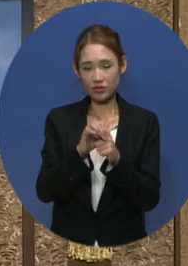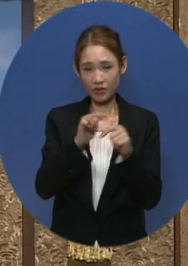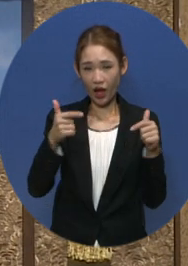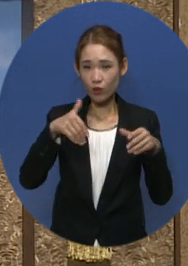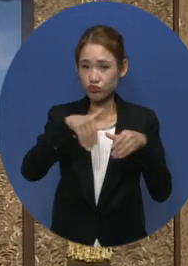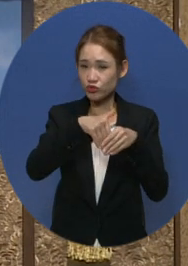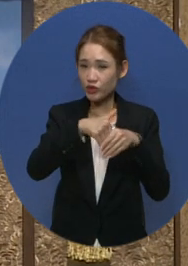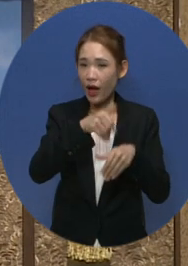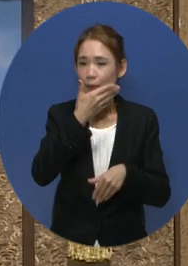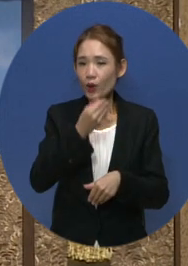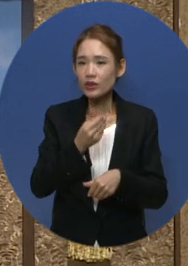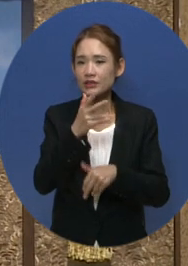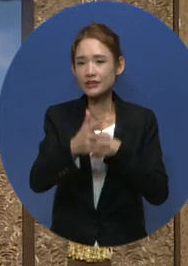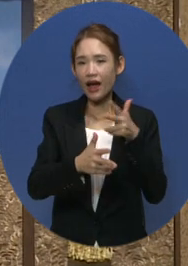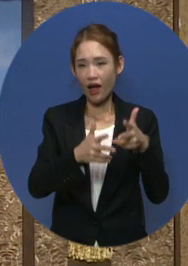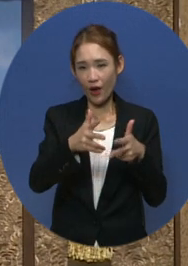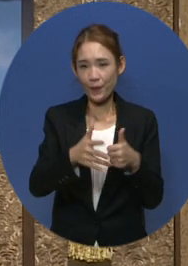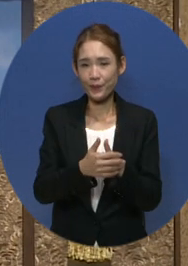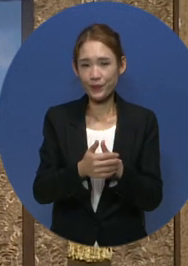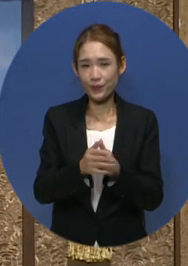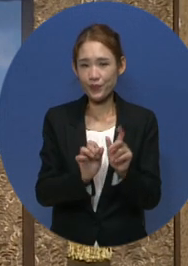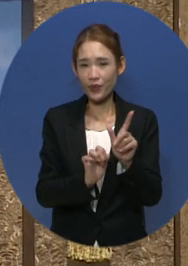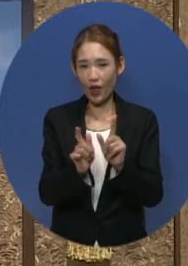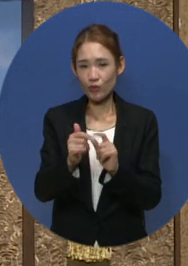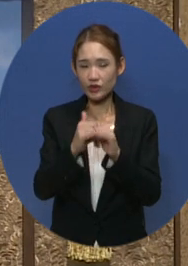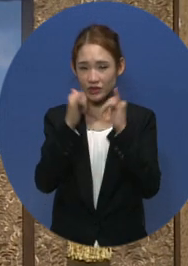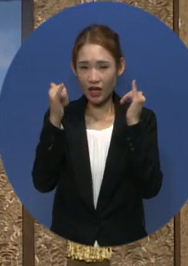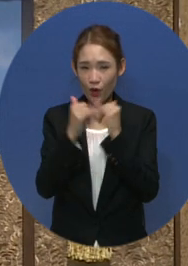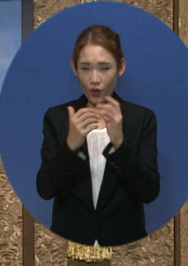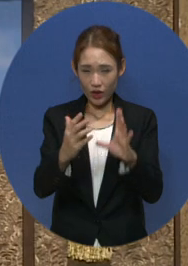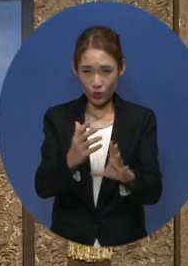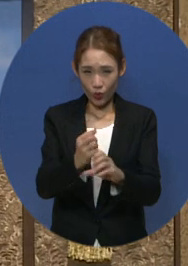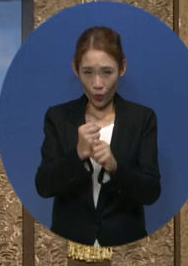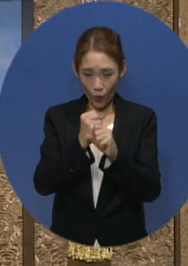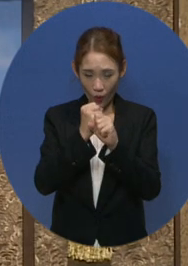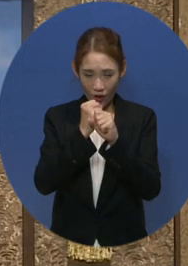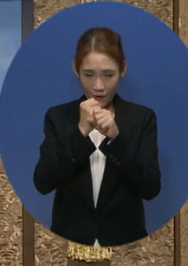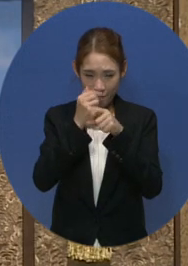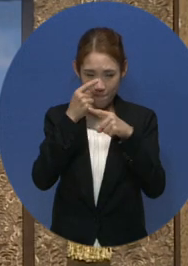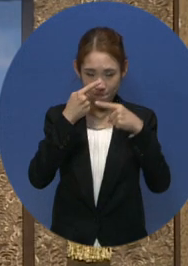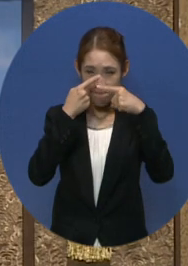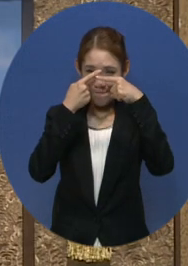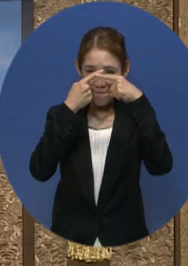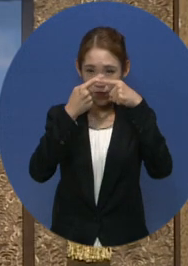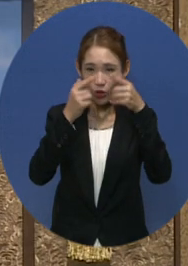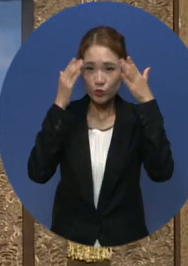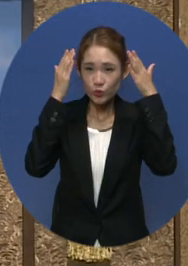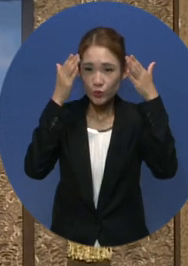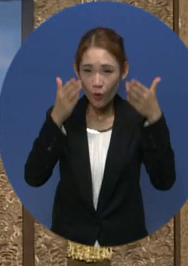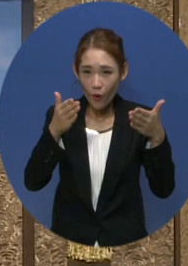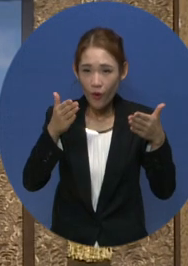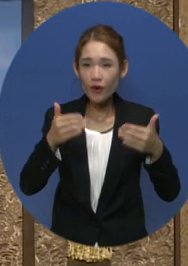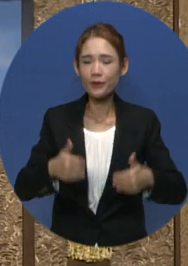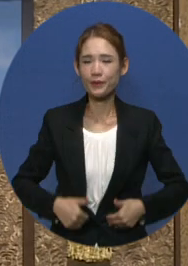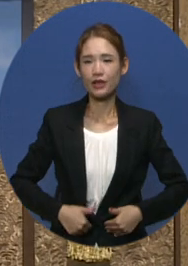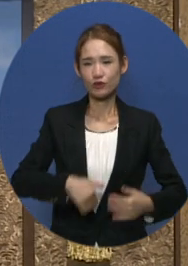다문화복지 사업도 하고 있는데 주로 사회 통합에 초점이 맞추어져서 그렇게 운영을 하고